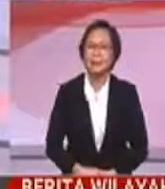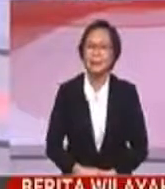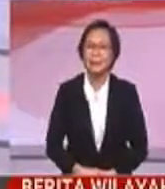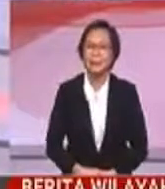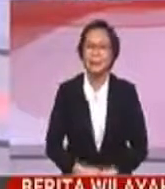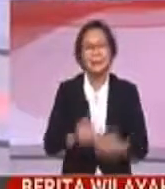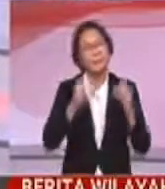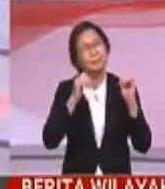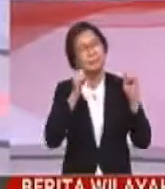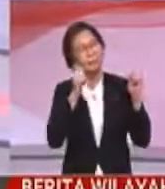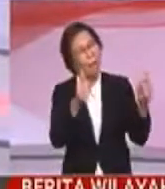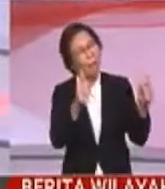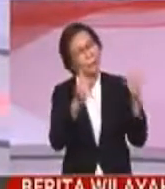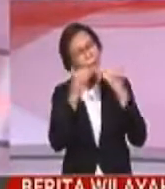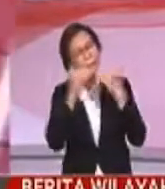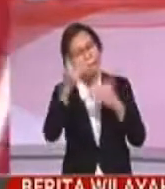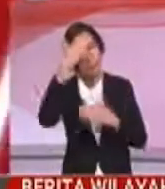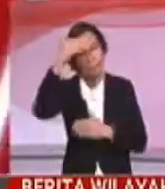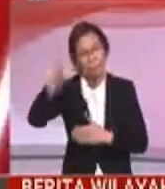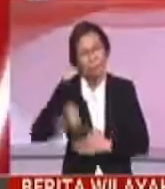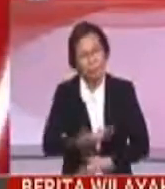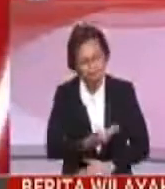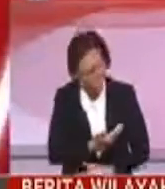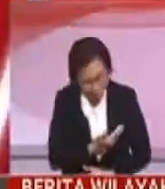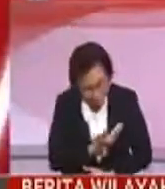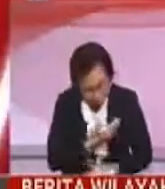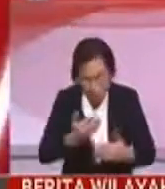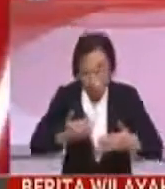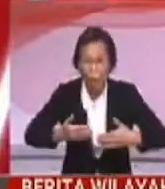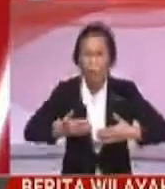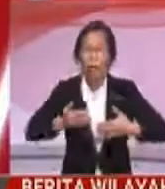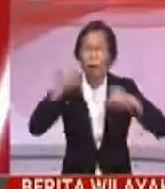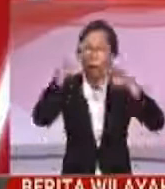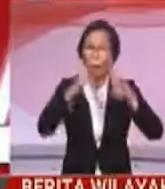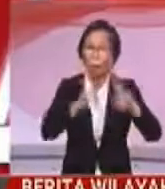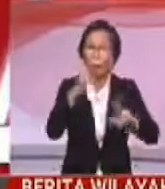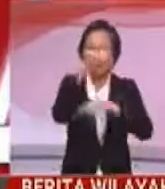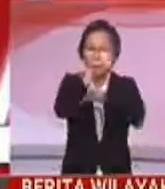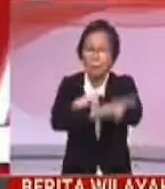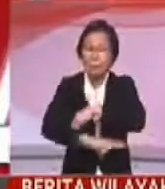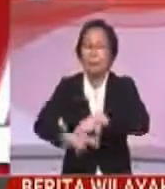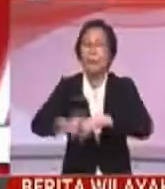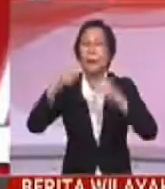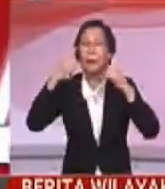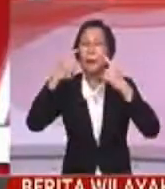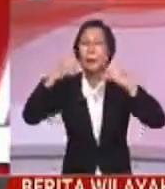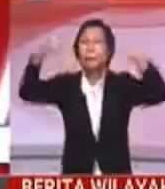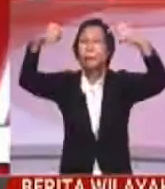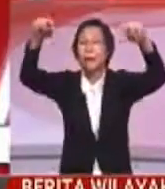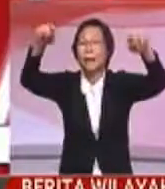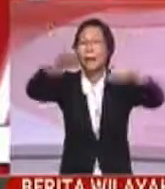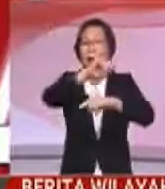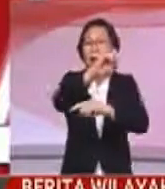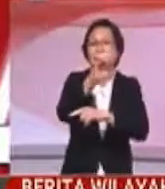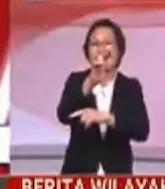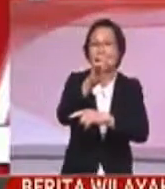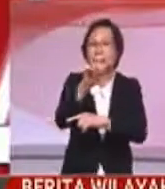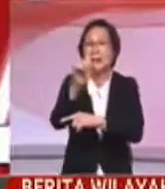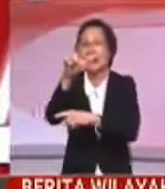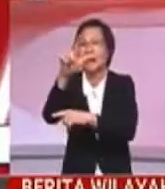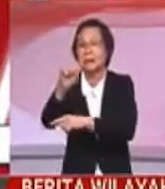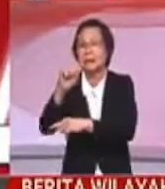Hai Baik terima kasih Sera Assalamualaikum dan salam hormat kerajaan Negeri komite merealisasi pelan jalinan digital negara jendela di Sabah